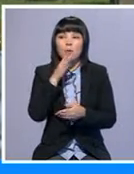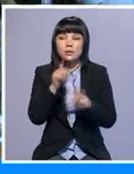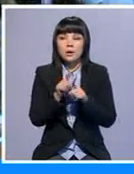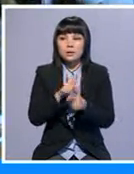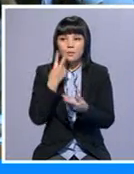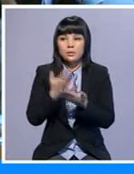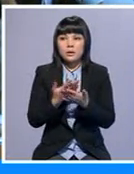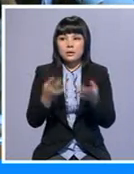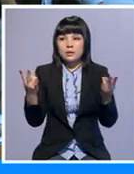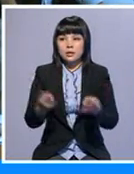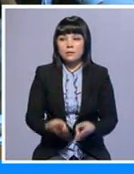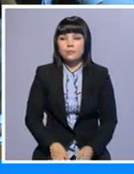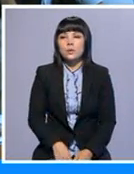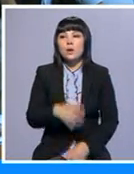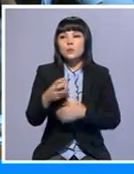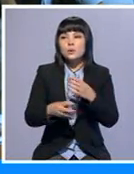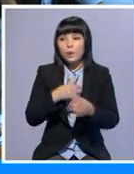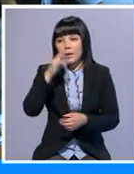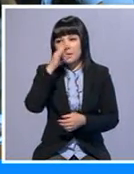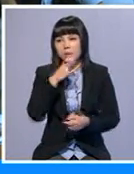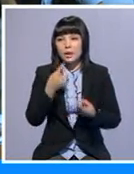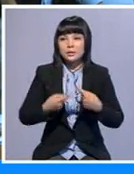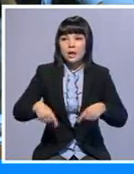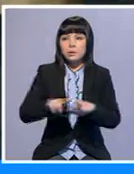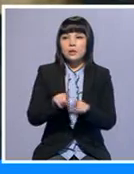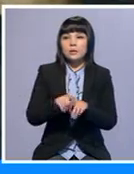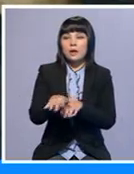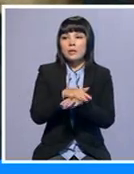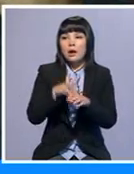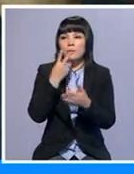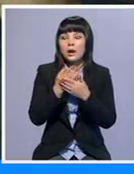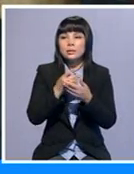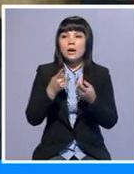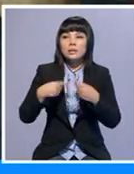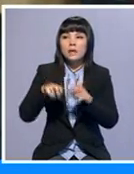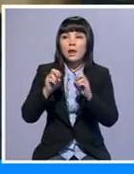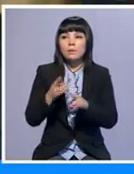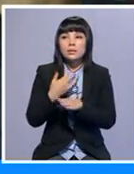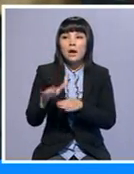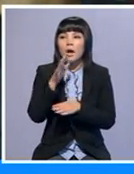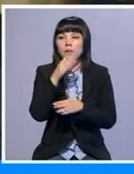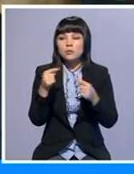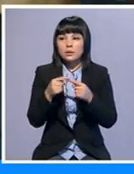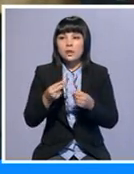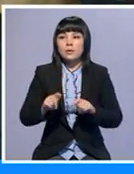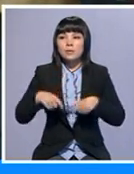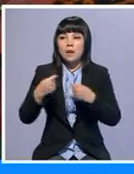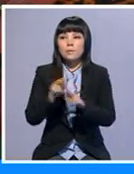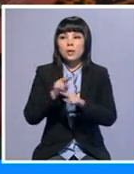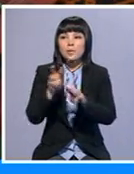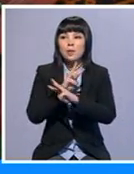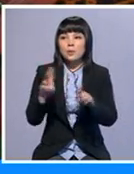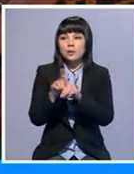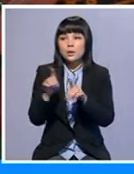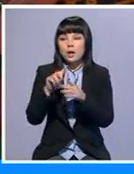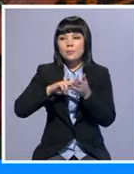есептеймін. Дүниежүзі қазақтар қауымдастығы үкіметке диаспора мәселесін жеке қарау туралы жақында ұсыныс жасап, премьер-министр бұл мәселені қыркүйек